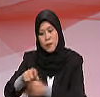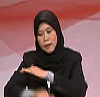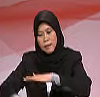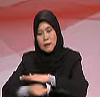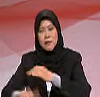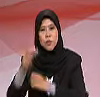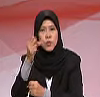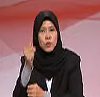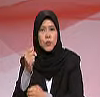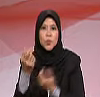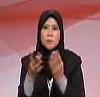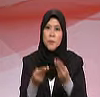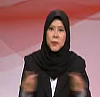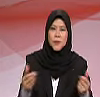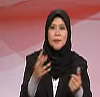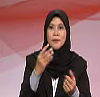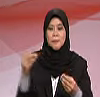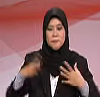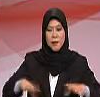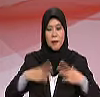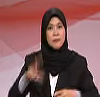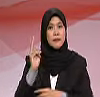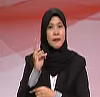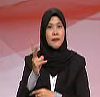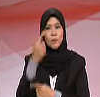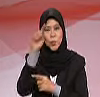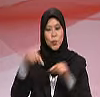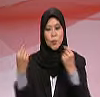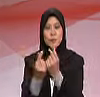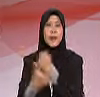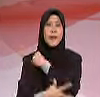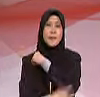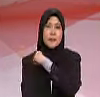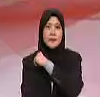susu, tepung dan pakaian terpakai kepada golongan asnaf.